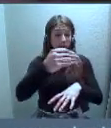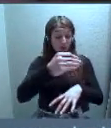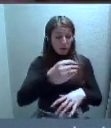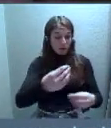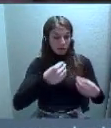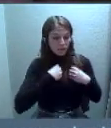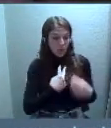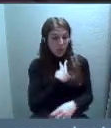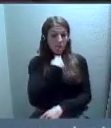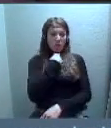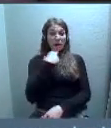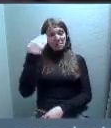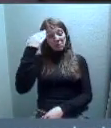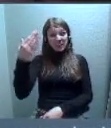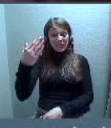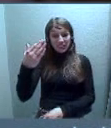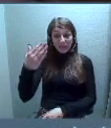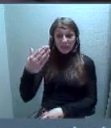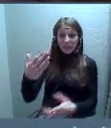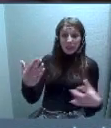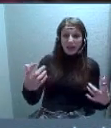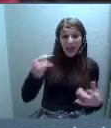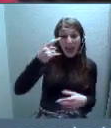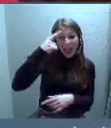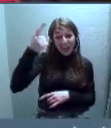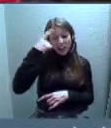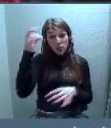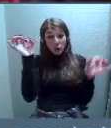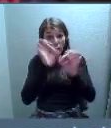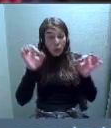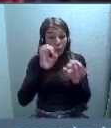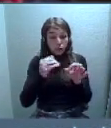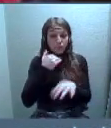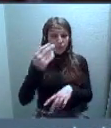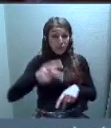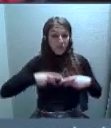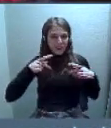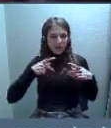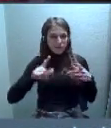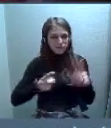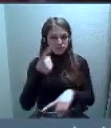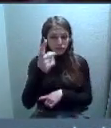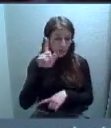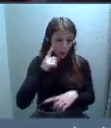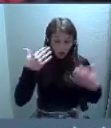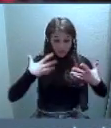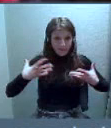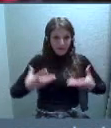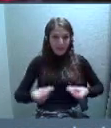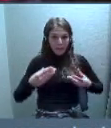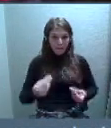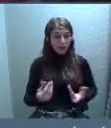qui ne survivrait pas si elle ne se servait pas de son intelligence. Donc, parce qu'on est faible, vous prenez n'importe lequel d'entre vous, il court moins vite